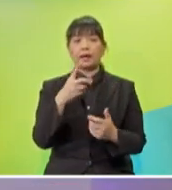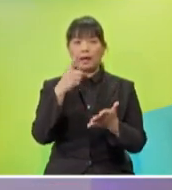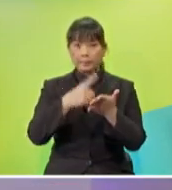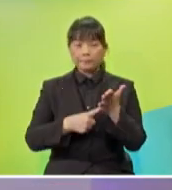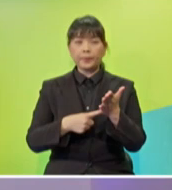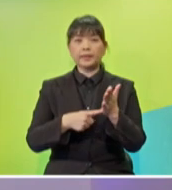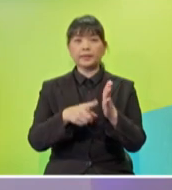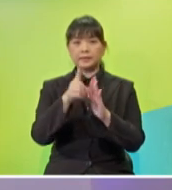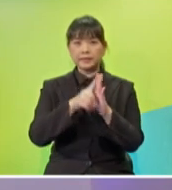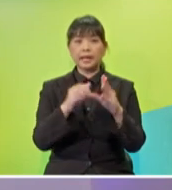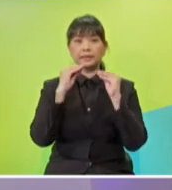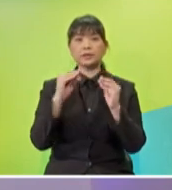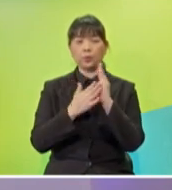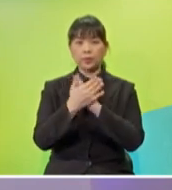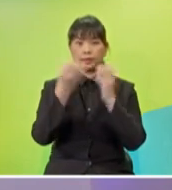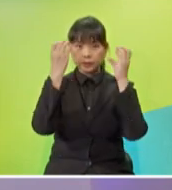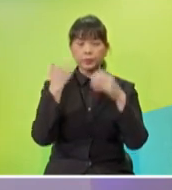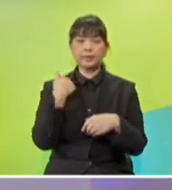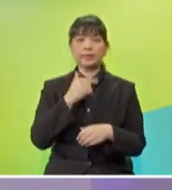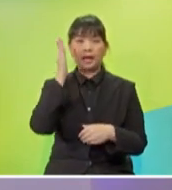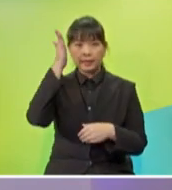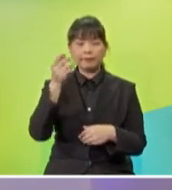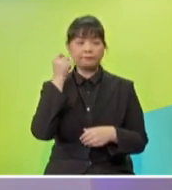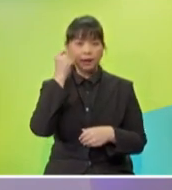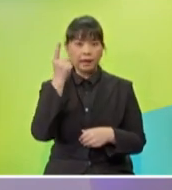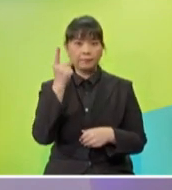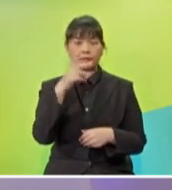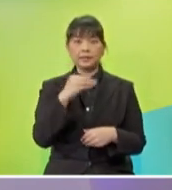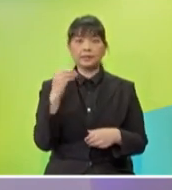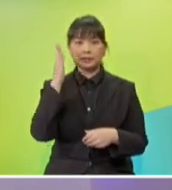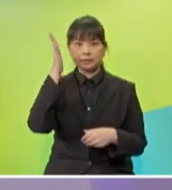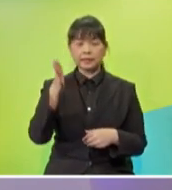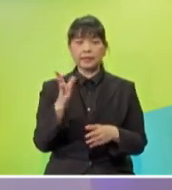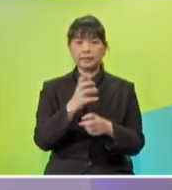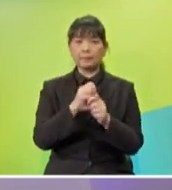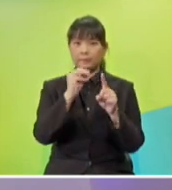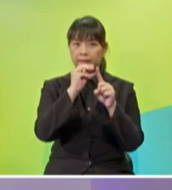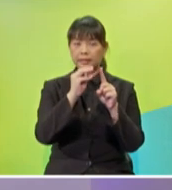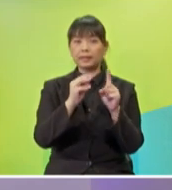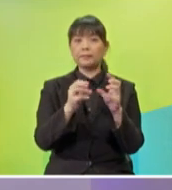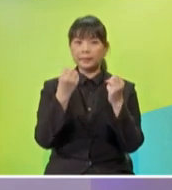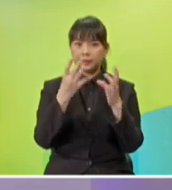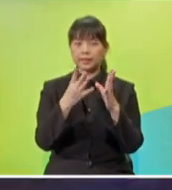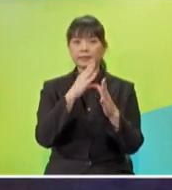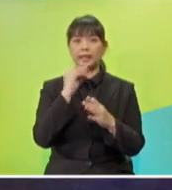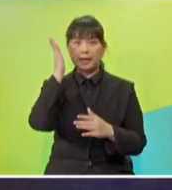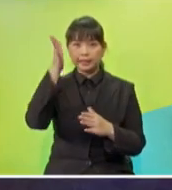akan paham maka keputusan kita akan menjadi Cemerlang